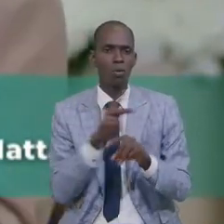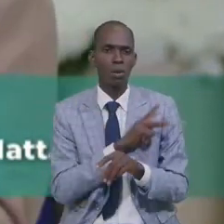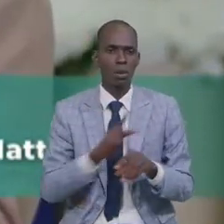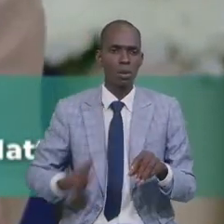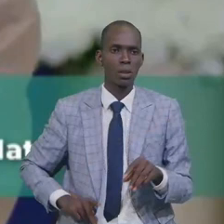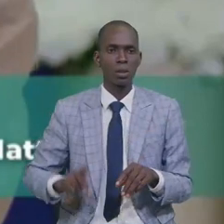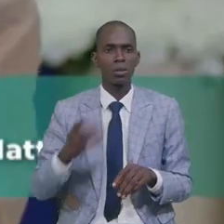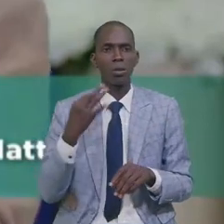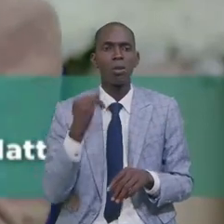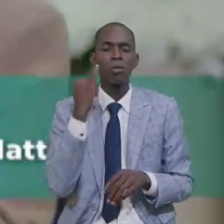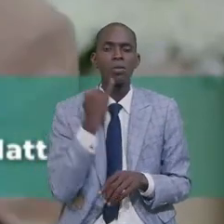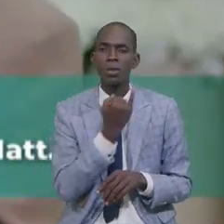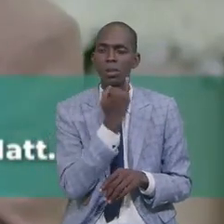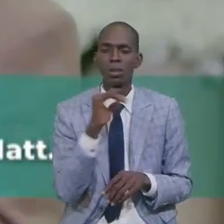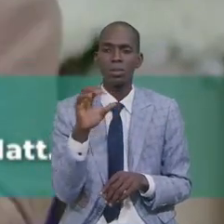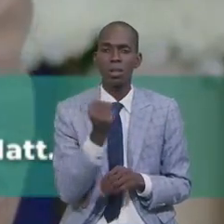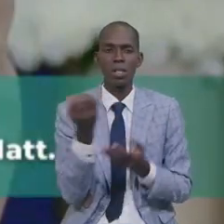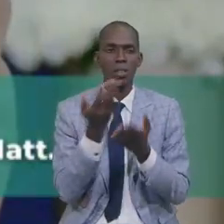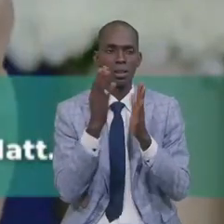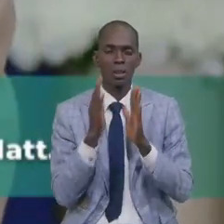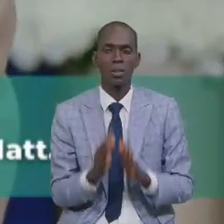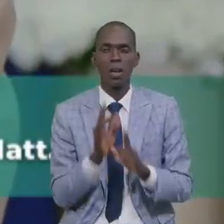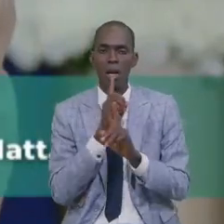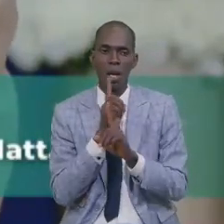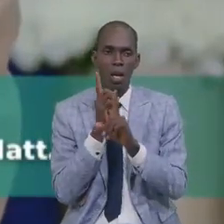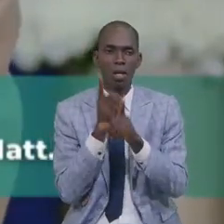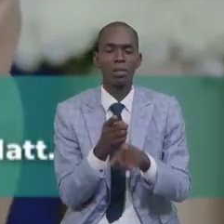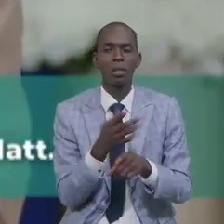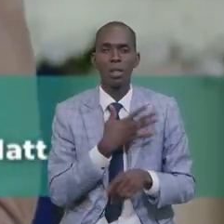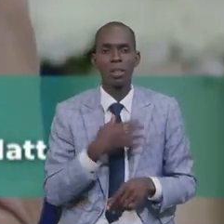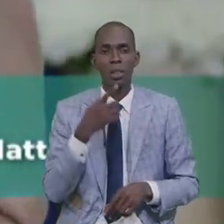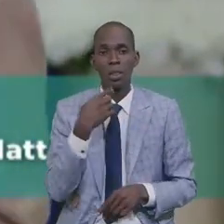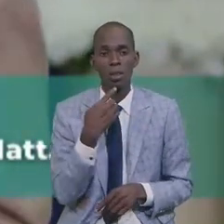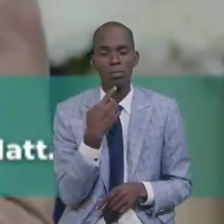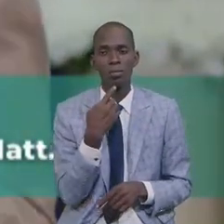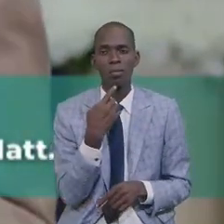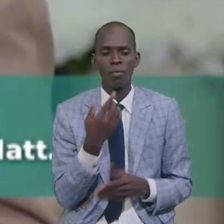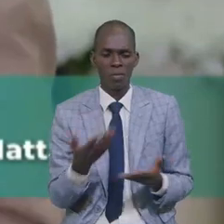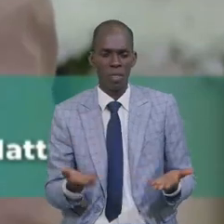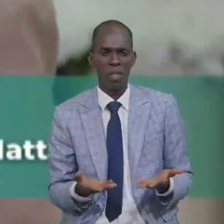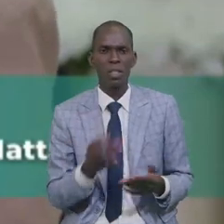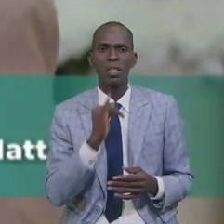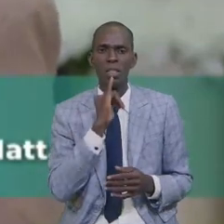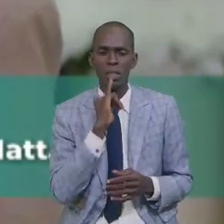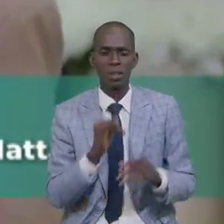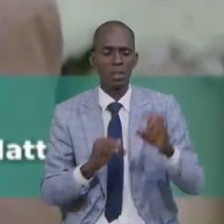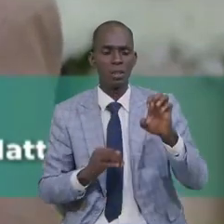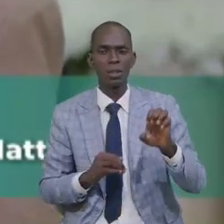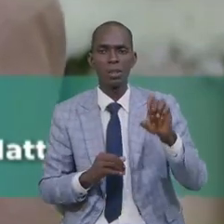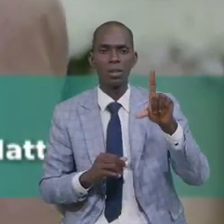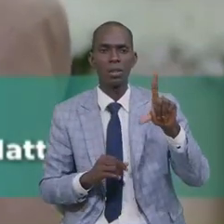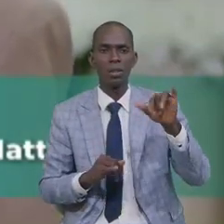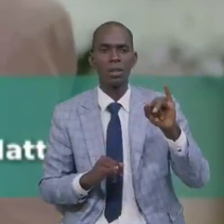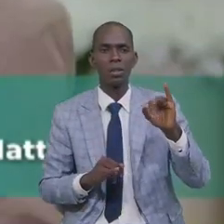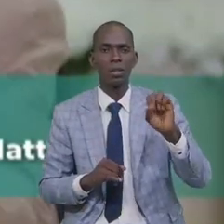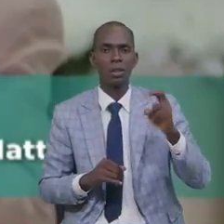L'un des serviteurs du roi d'Israël répondit, « Il y a ici Élisée. »